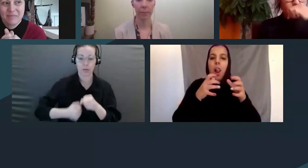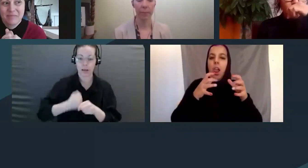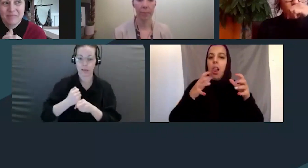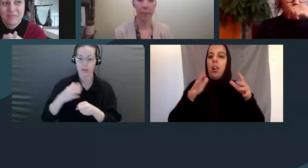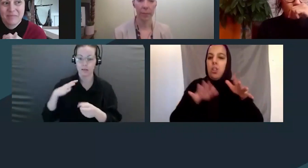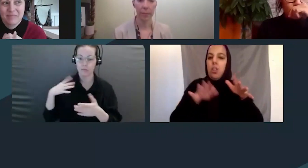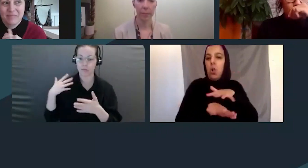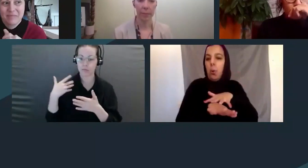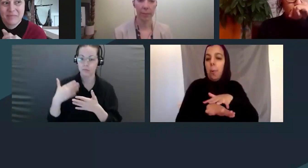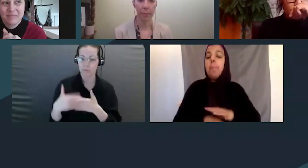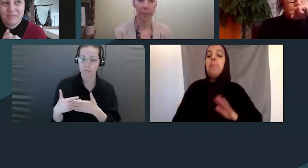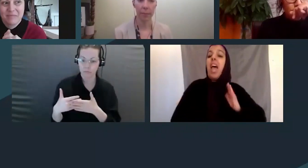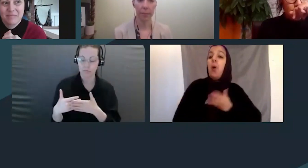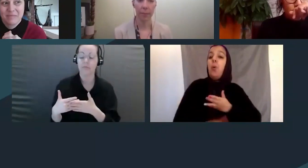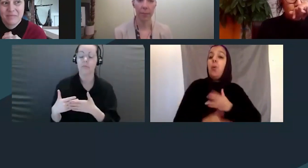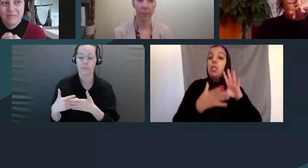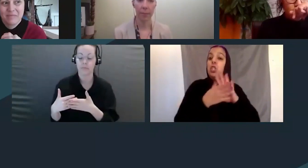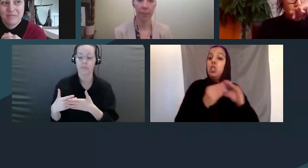représente plusieurs facettes.